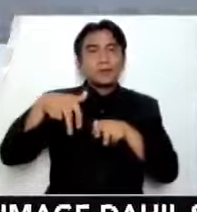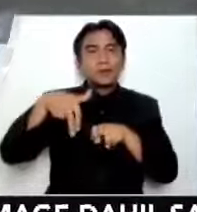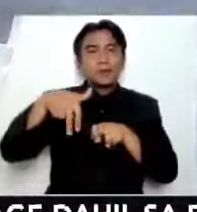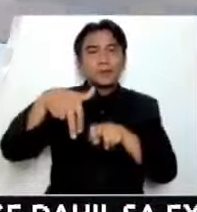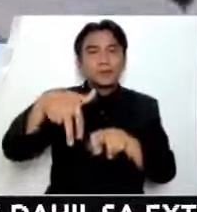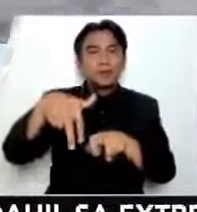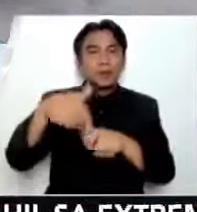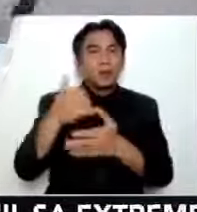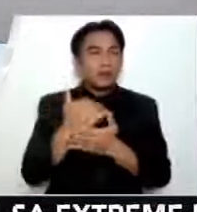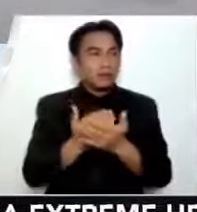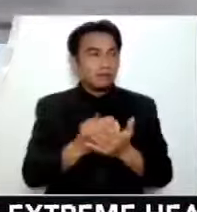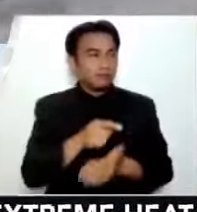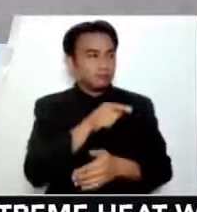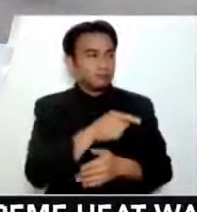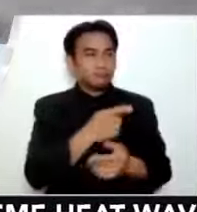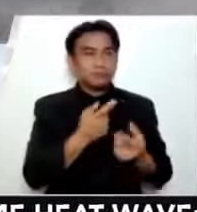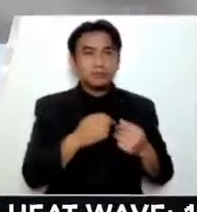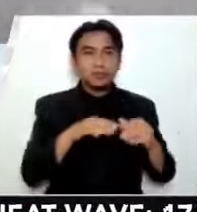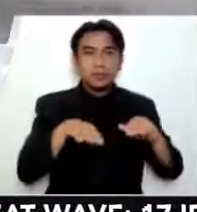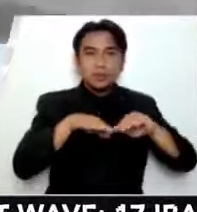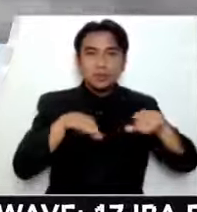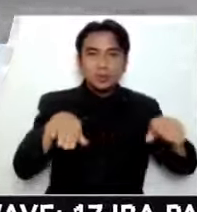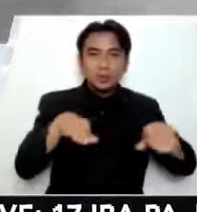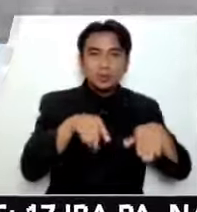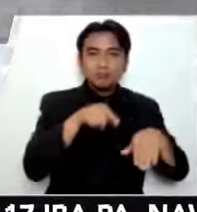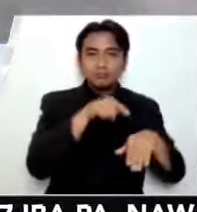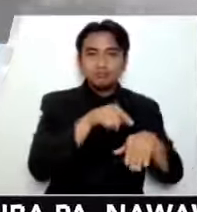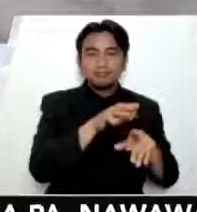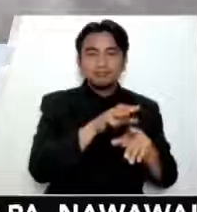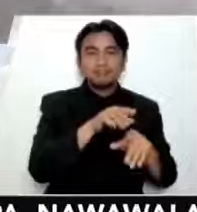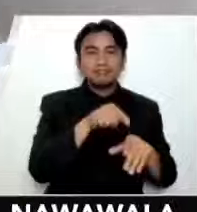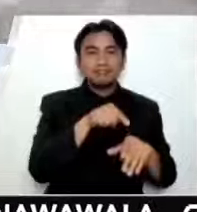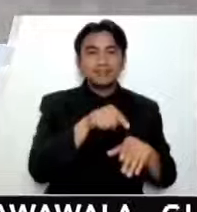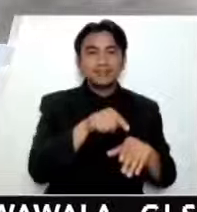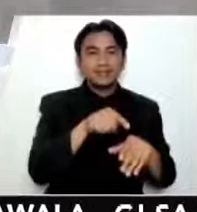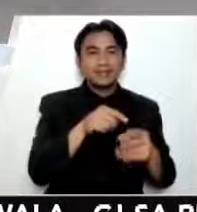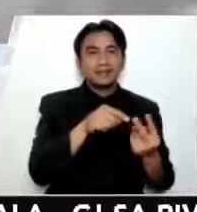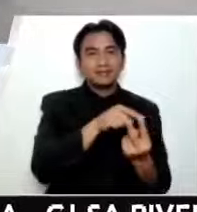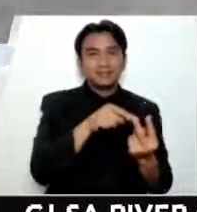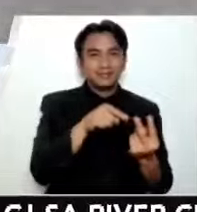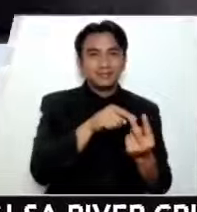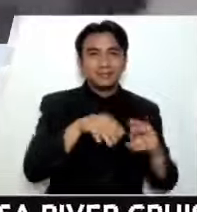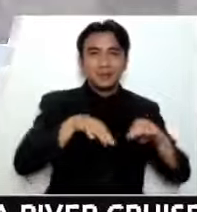swimming-swimming naman ang pinagkakaabalahan ng mga aso ni Danny Ocampo.